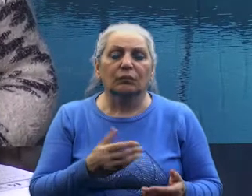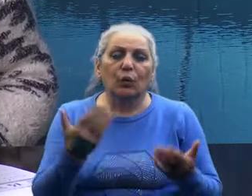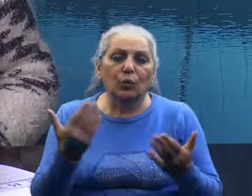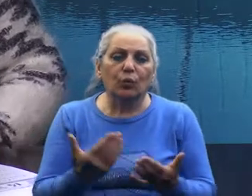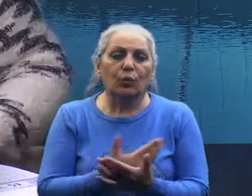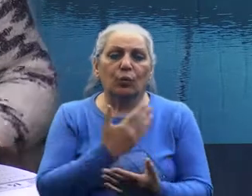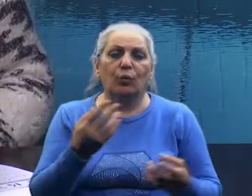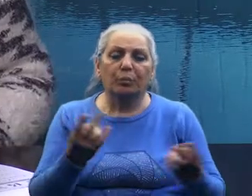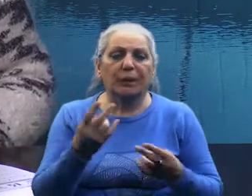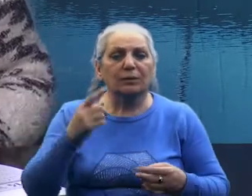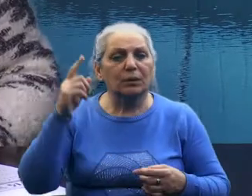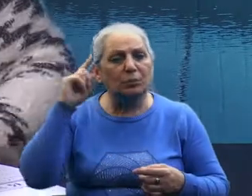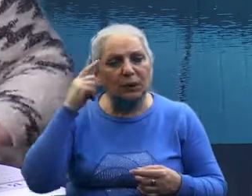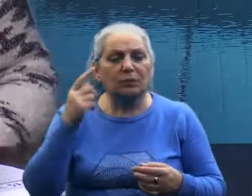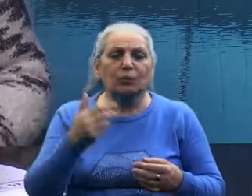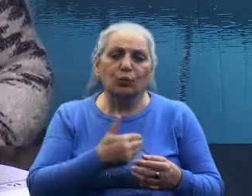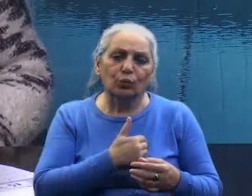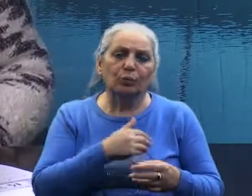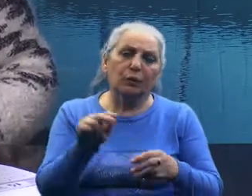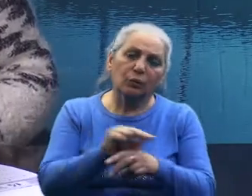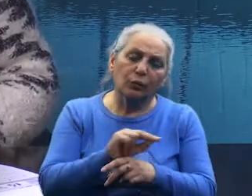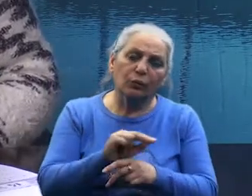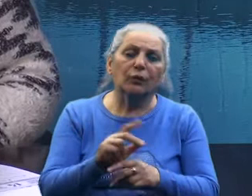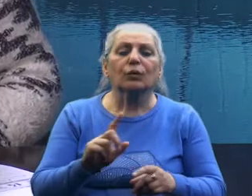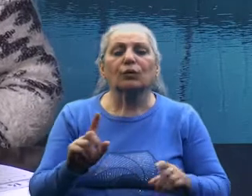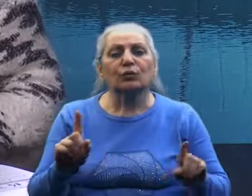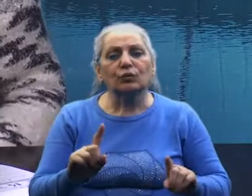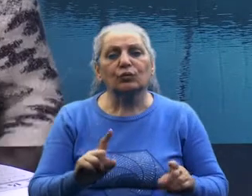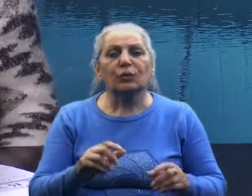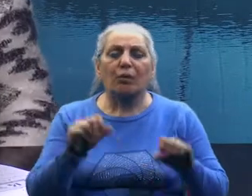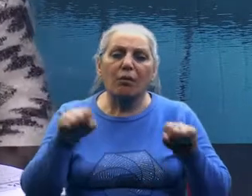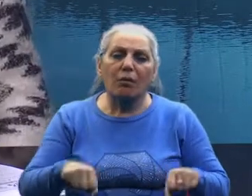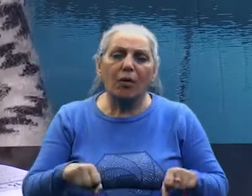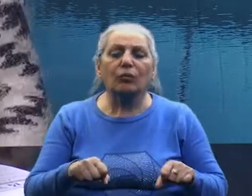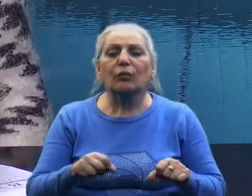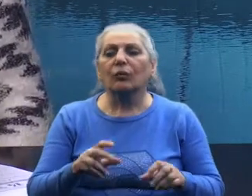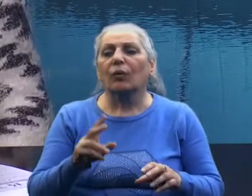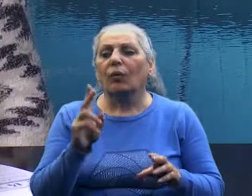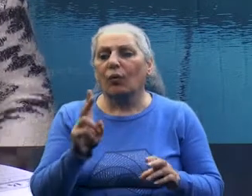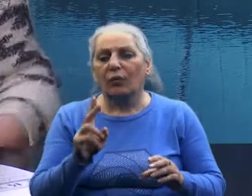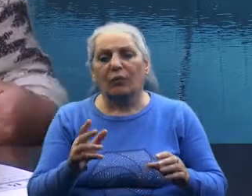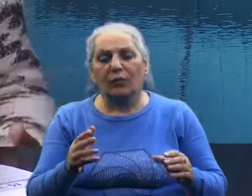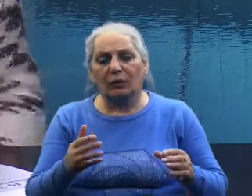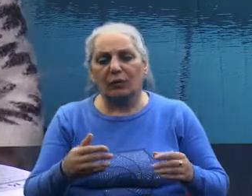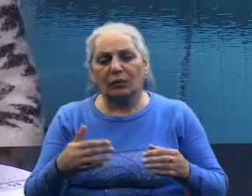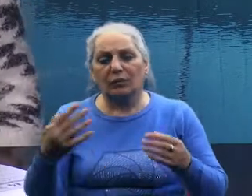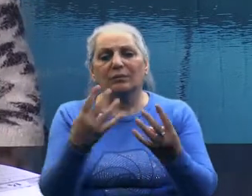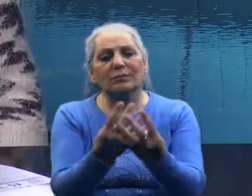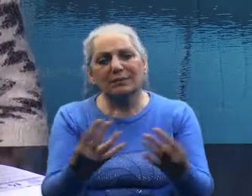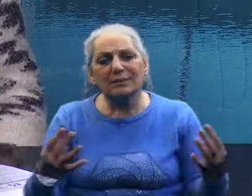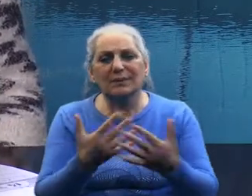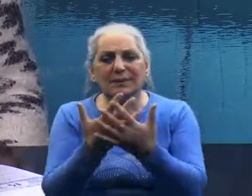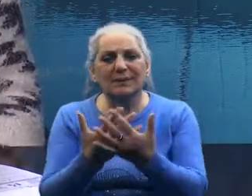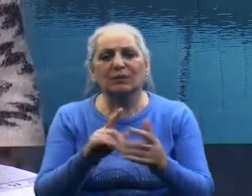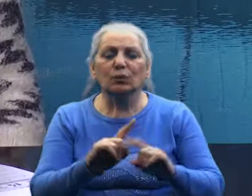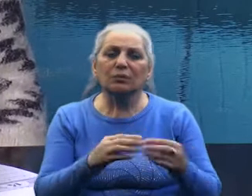նորն էլի կամ ինչ-որ վերանորոգ են կամ ինչ-որ մի օգնություն անեն, կարող է կողքերքից այդ սեկկային քաշում